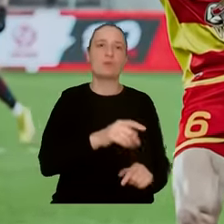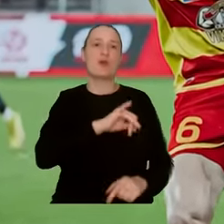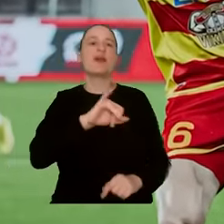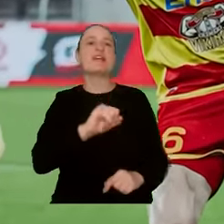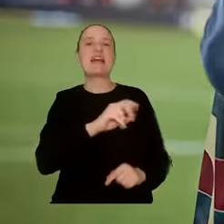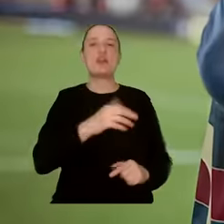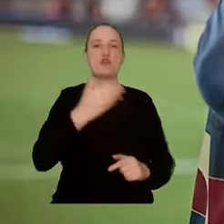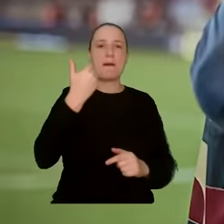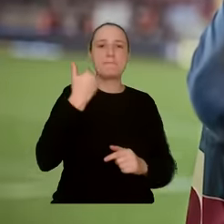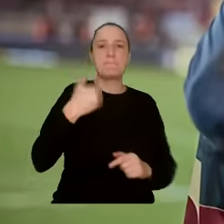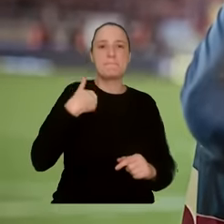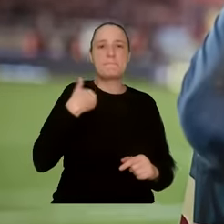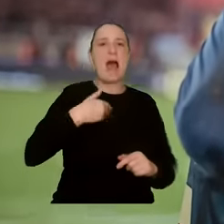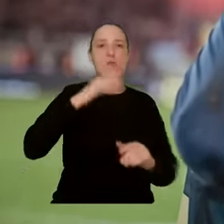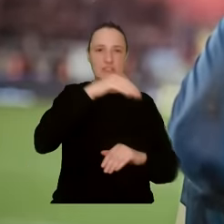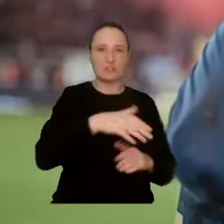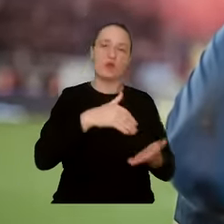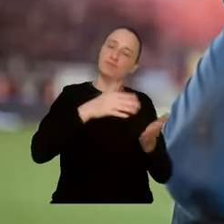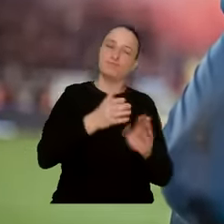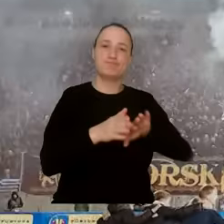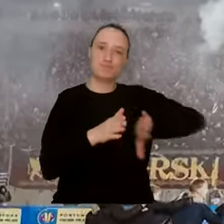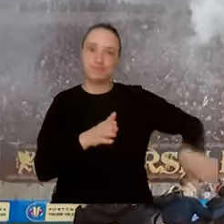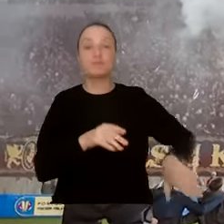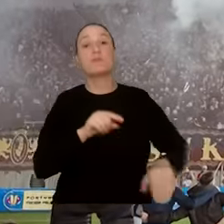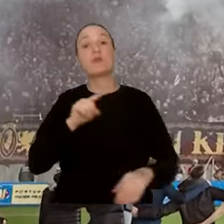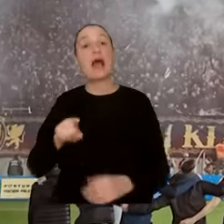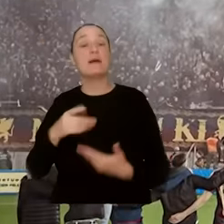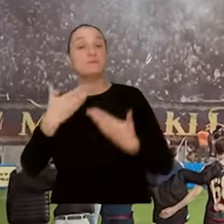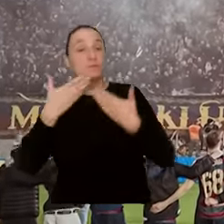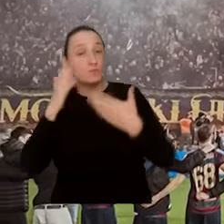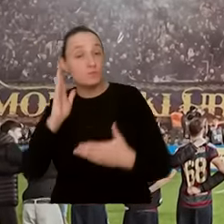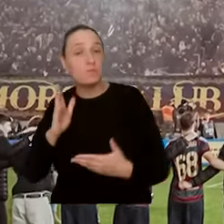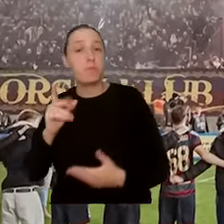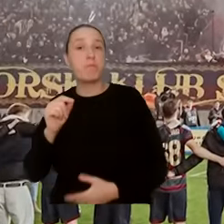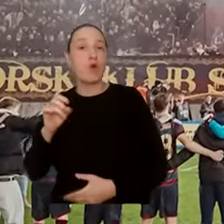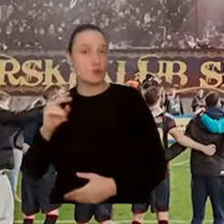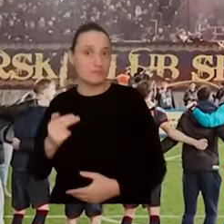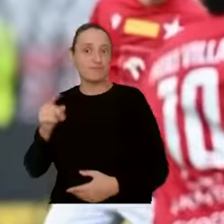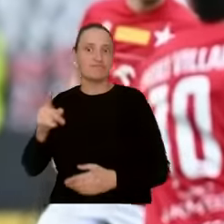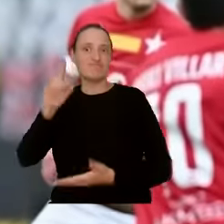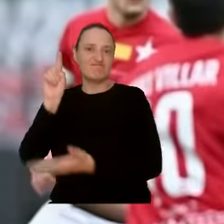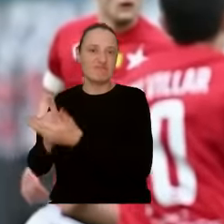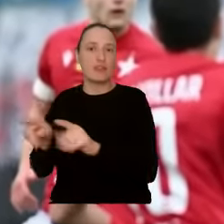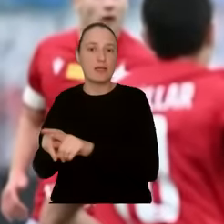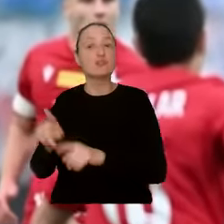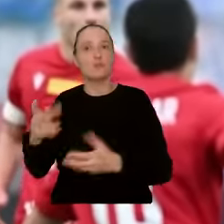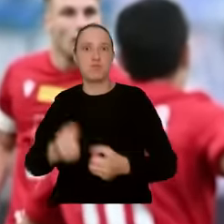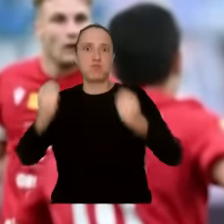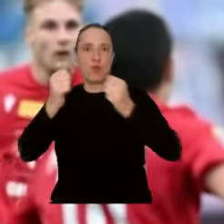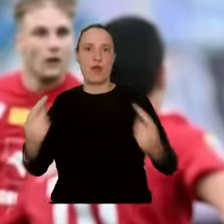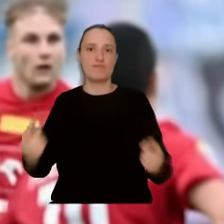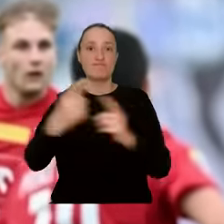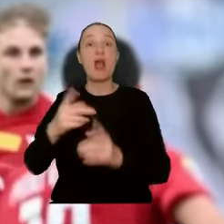Białystok. Bohaterem został Fredrik Ulvestad, który zapewnił Pogoni awans do pierwszego od 14 lat finału Krajowego Pucharu. Biała Gwiazda z